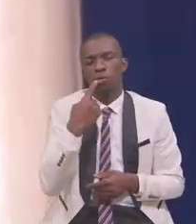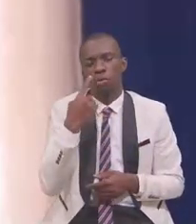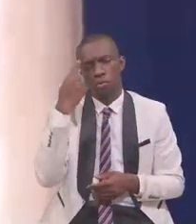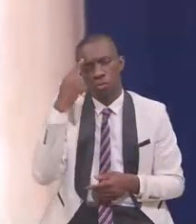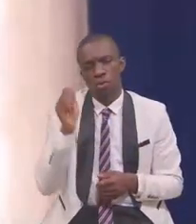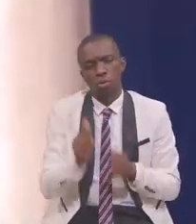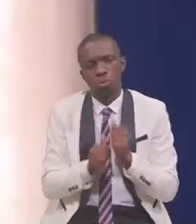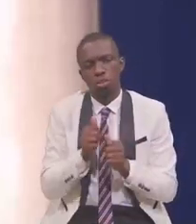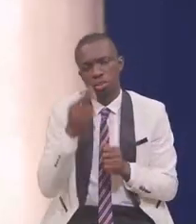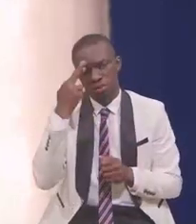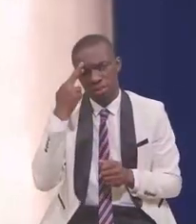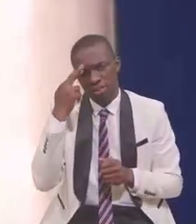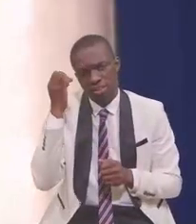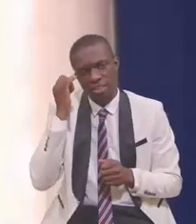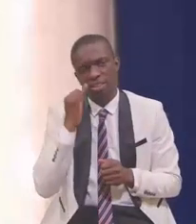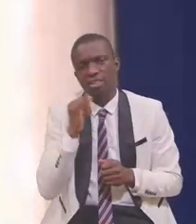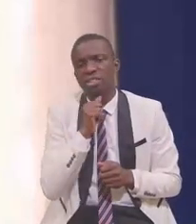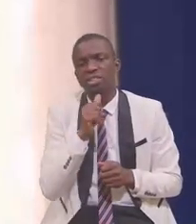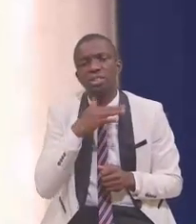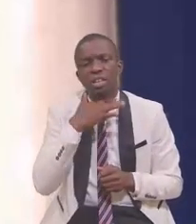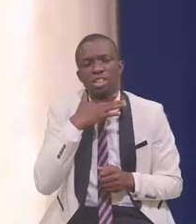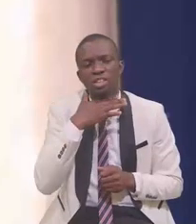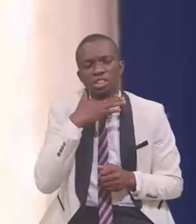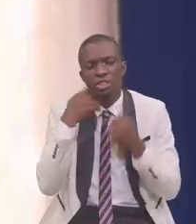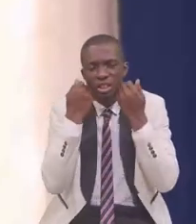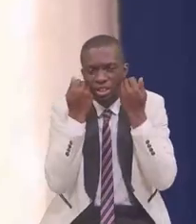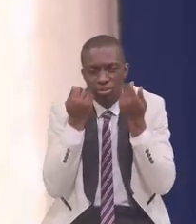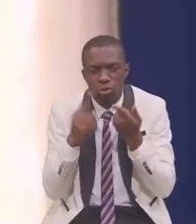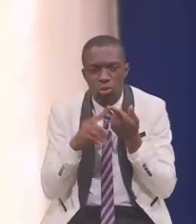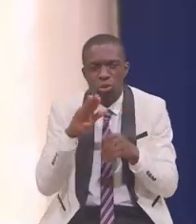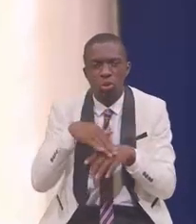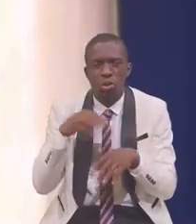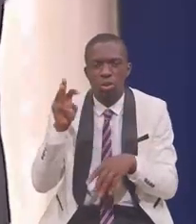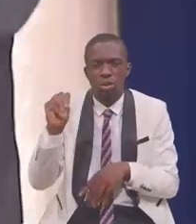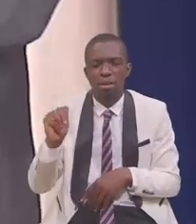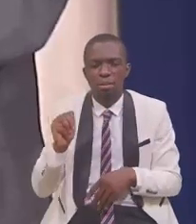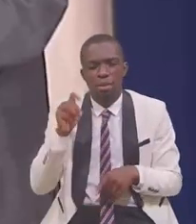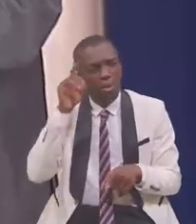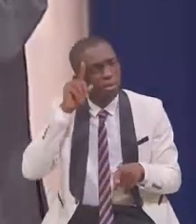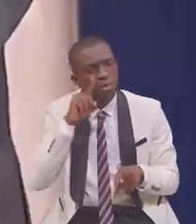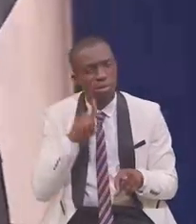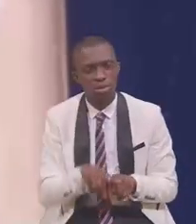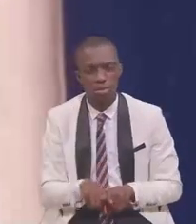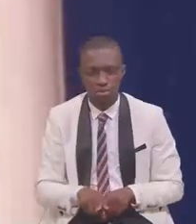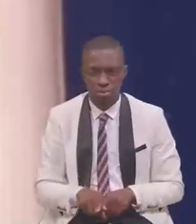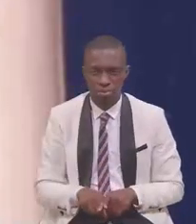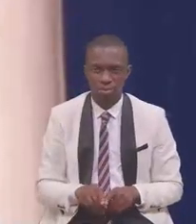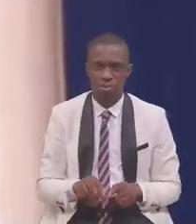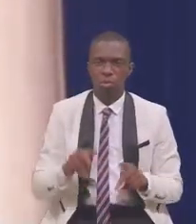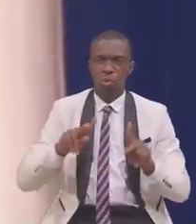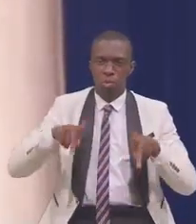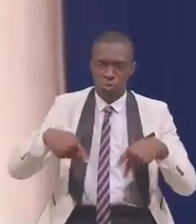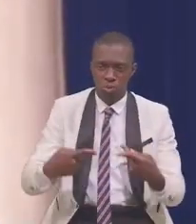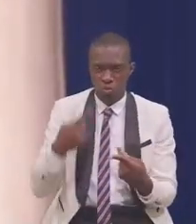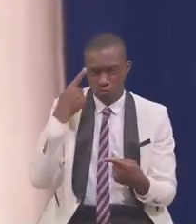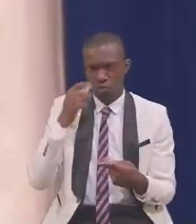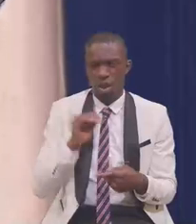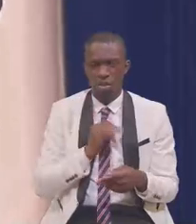frères. Il y a la provision pour notre sanctification. 4. L'objectif de notre